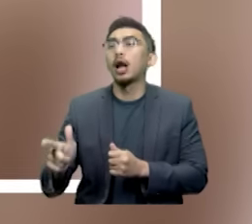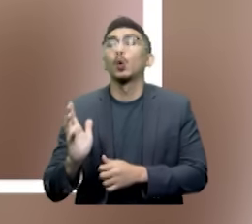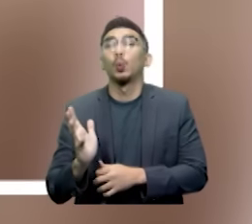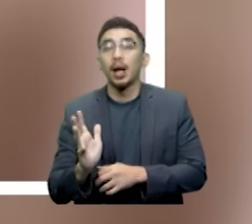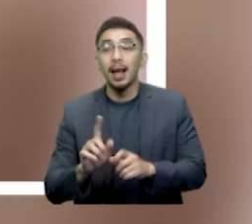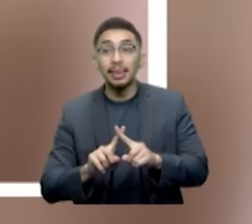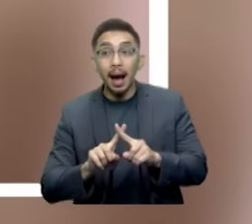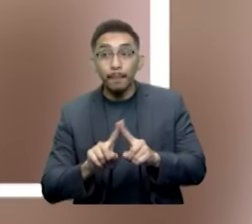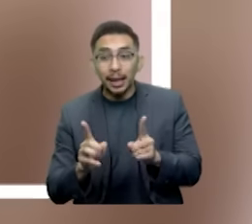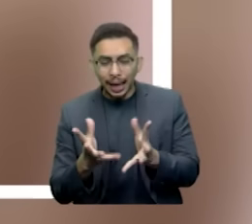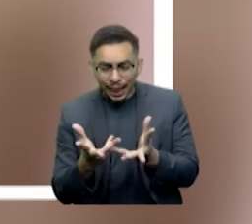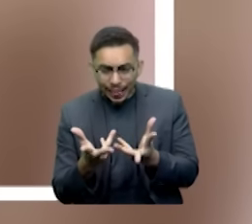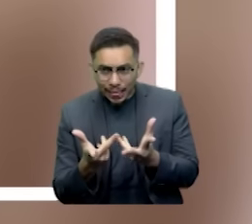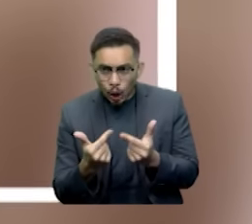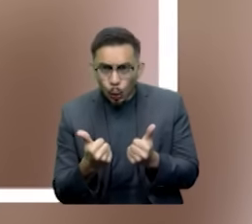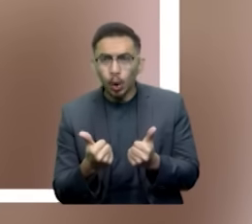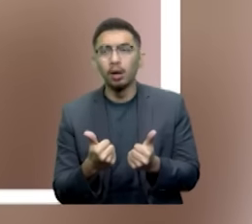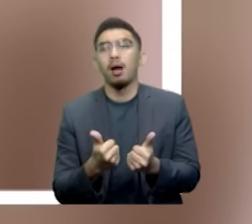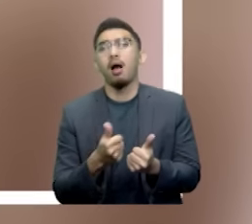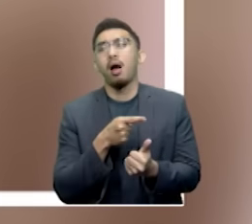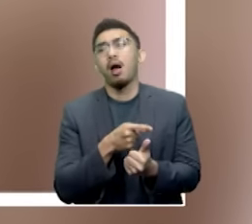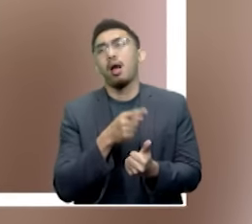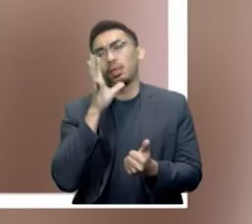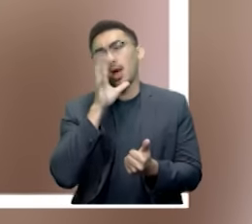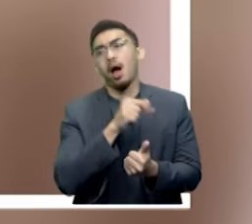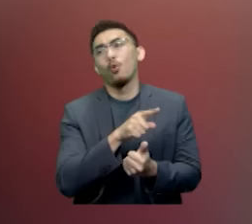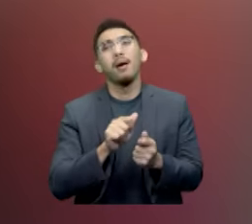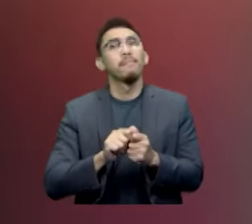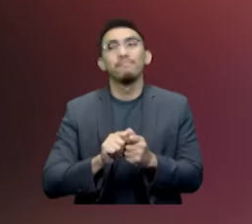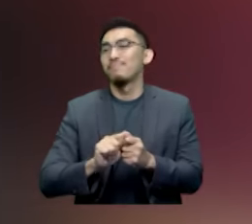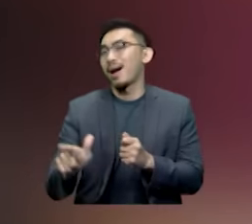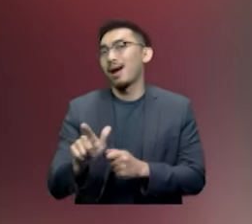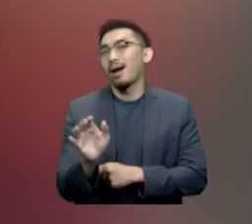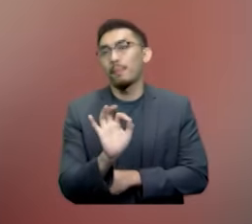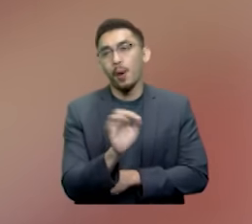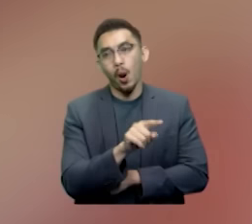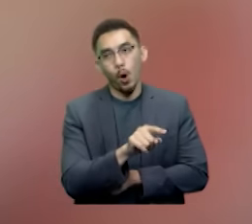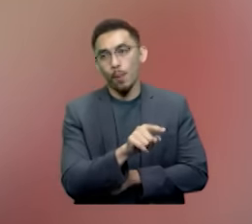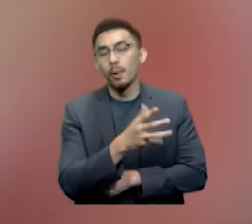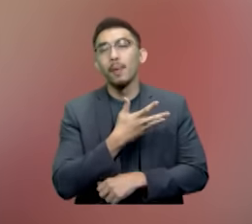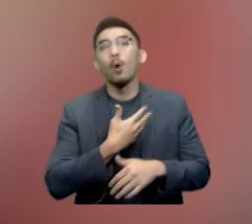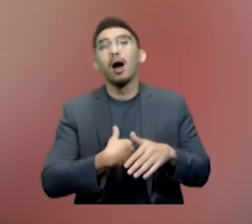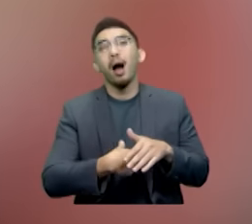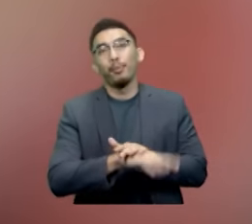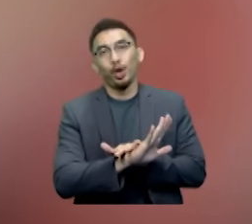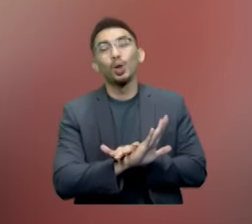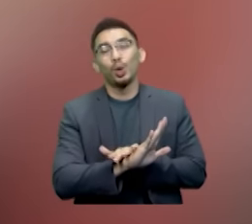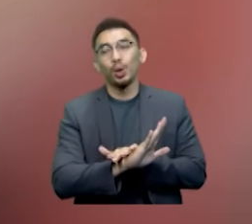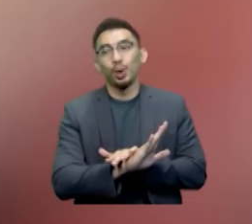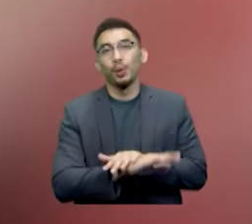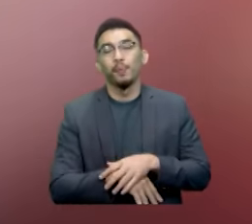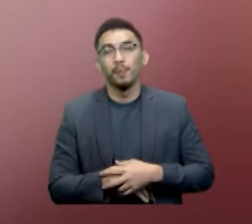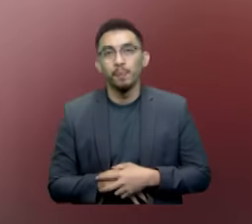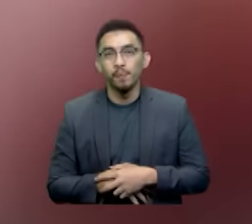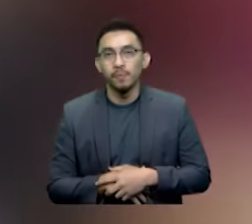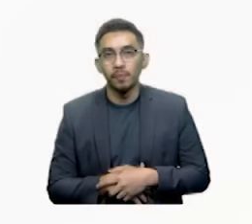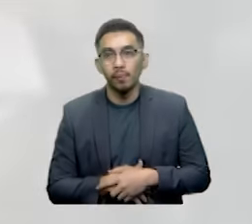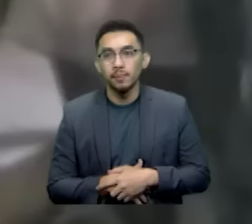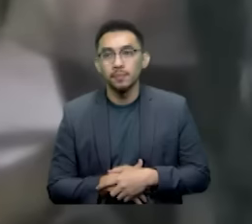barulah ketahuan pelaku tidak pernah membayar dan hendak kabur membawa 3 plastik kerupuk seberat 15